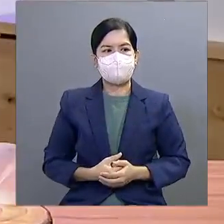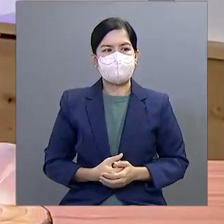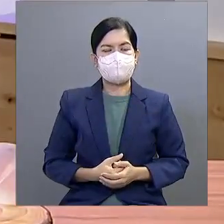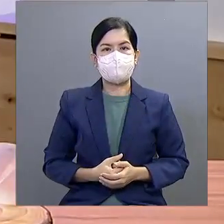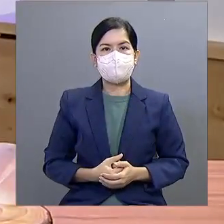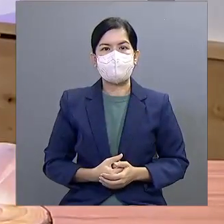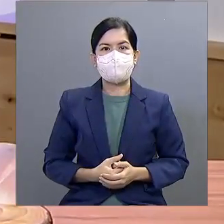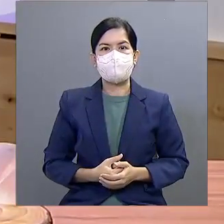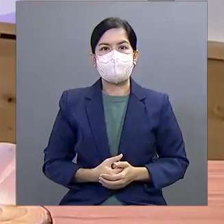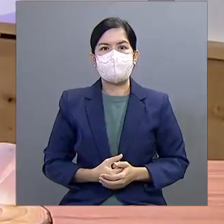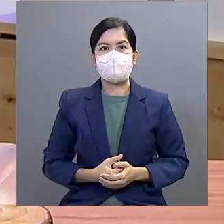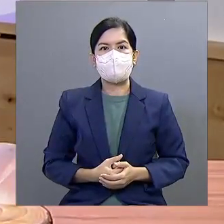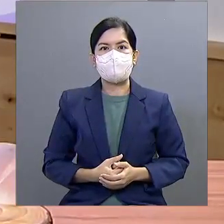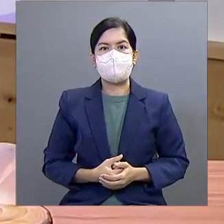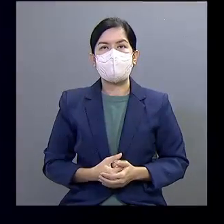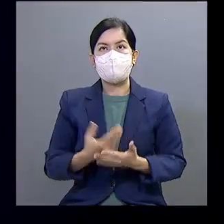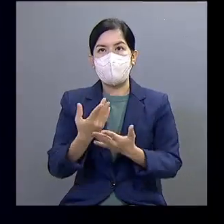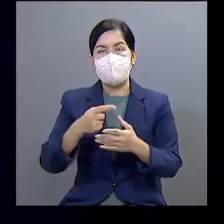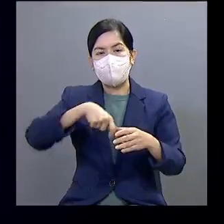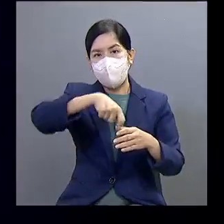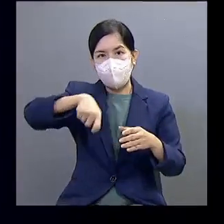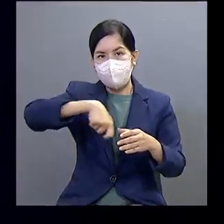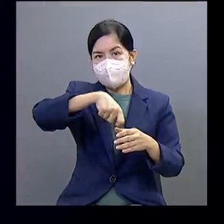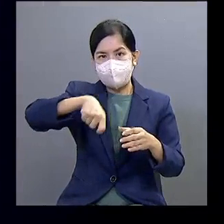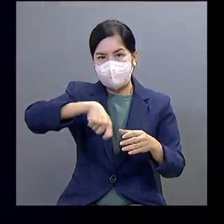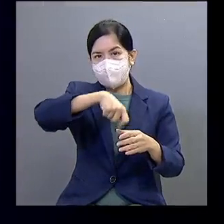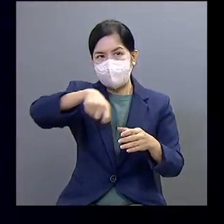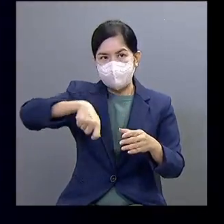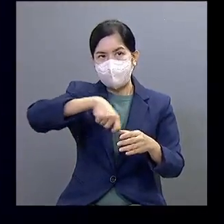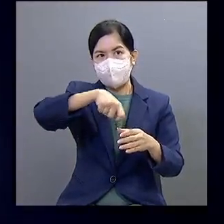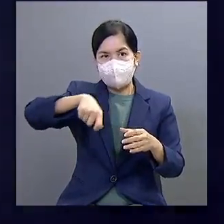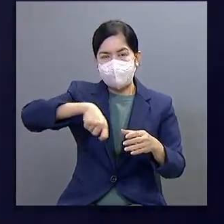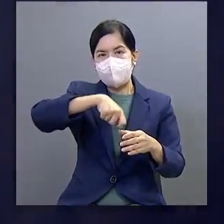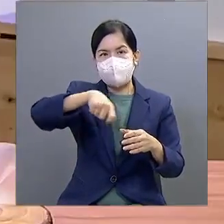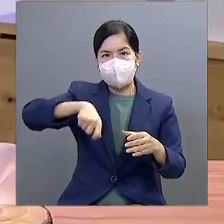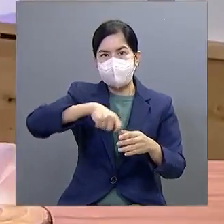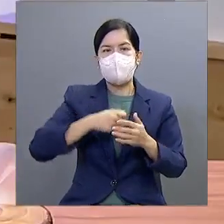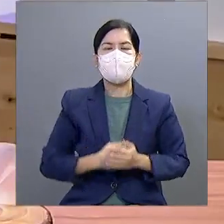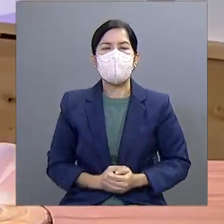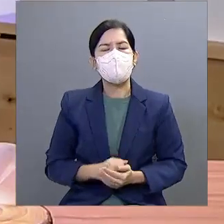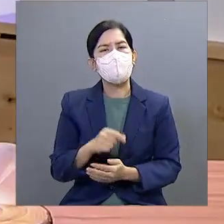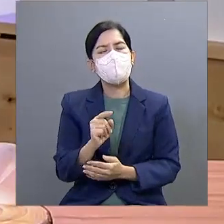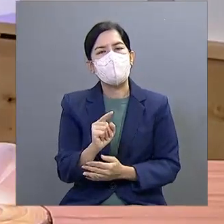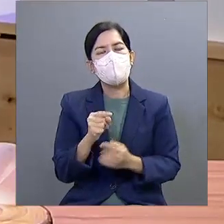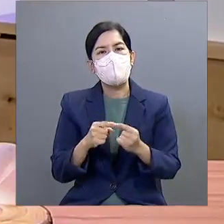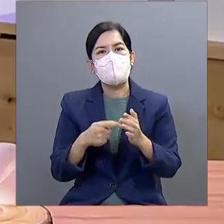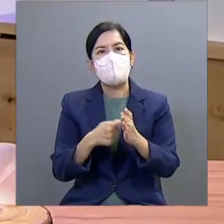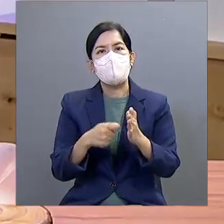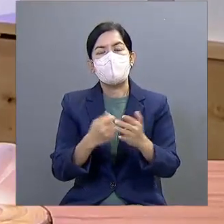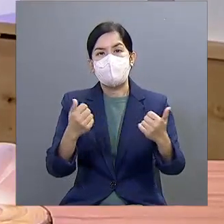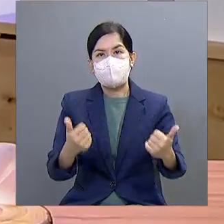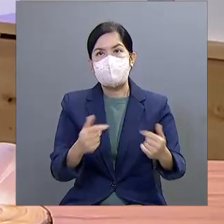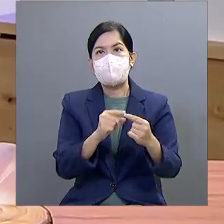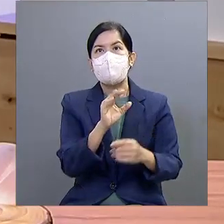จากนั้นก็คนให้เข้ากันนะคะเหตุผลที่วันนี้การเลือกเป็นน้ำยาบ้ว